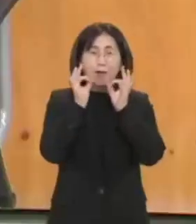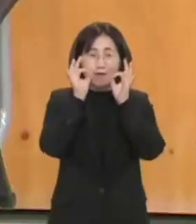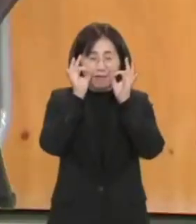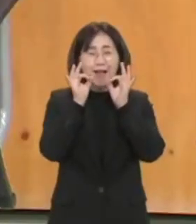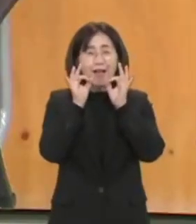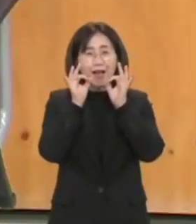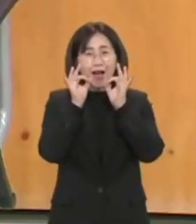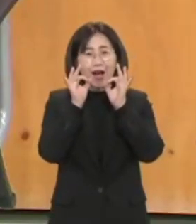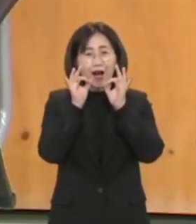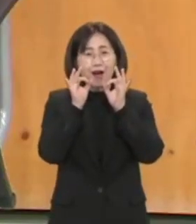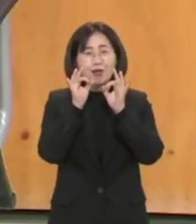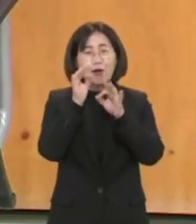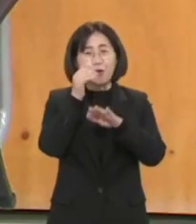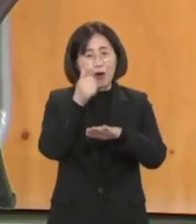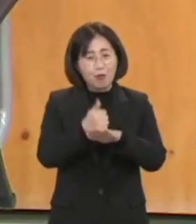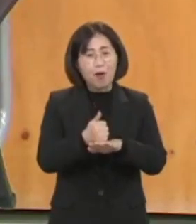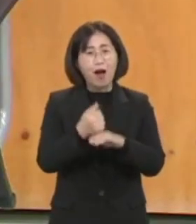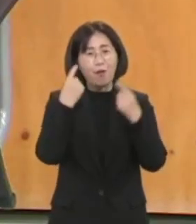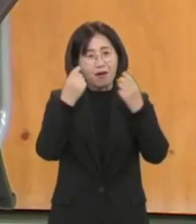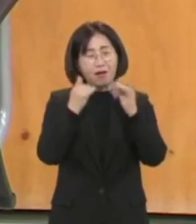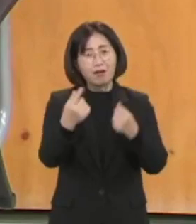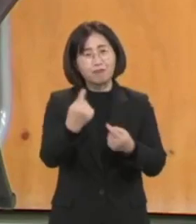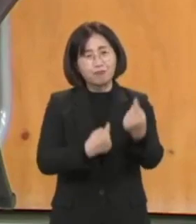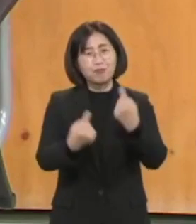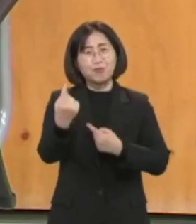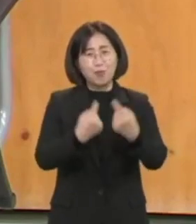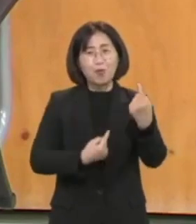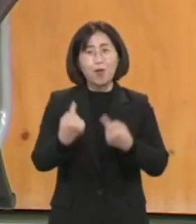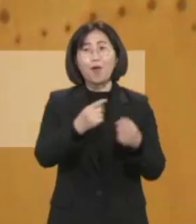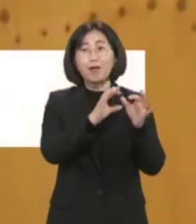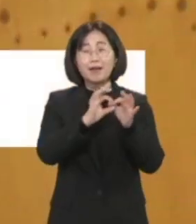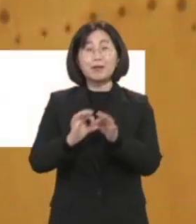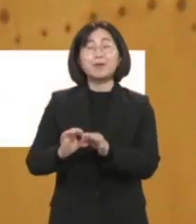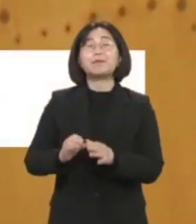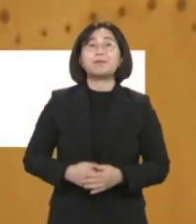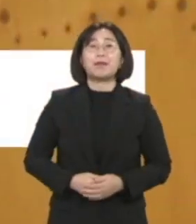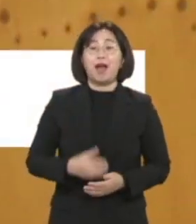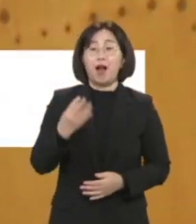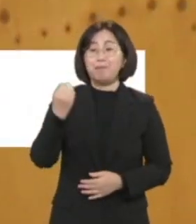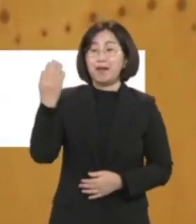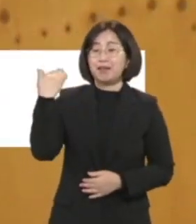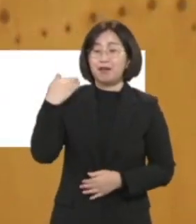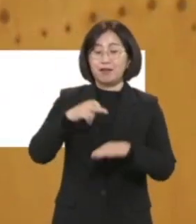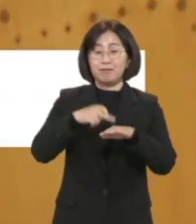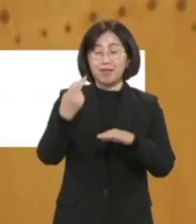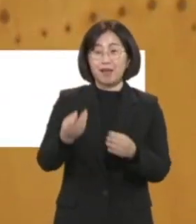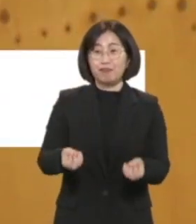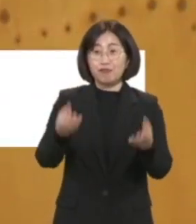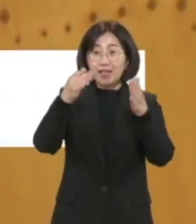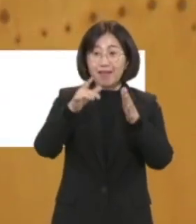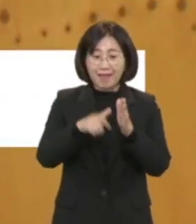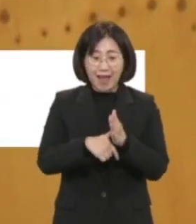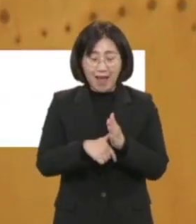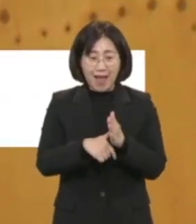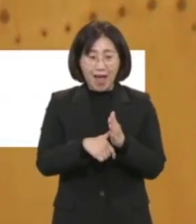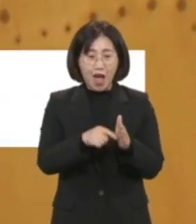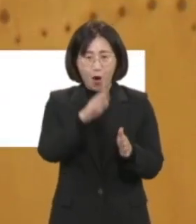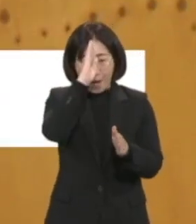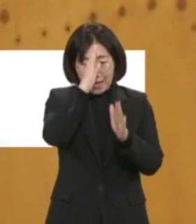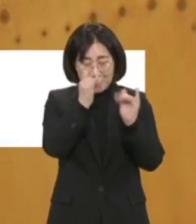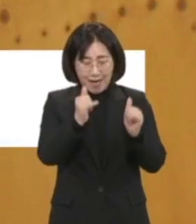들이 많이 계속 찾아 주시는 곳이 유지가 되는 거죠 얼마 전 금산 축제 현장에서 응급 환자를